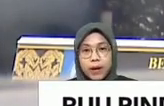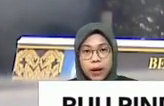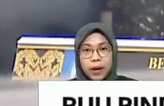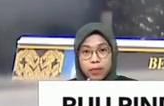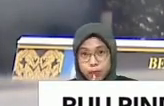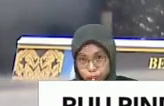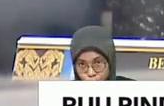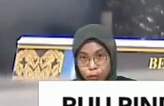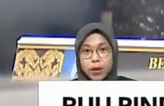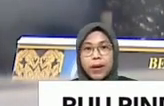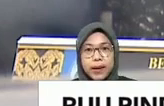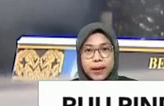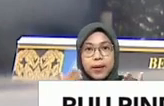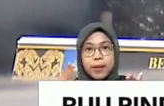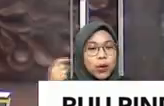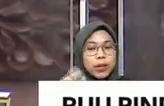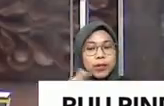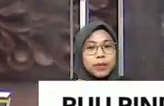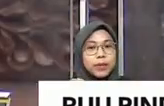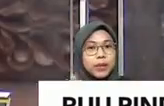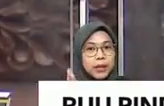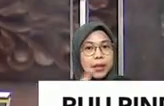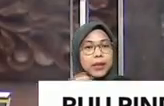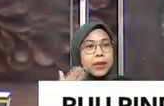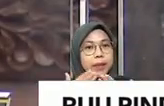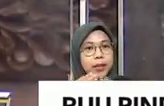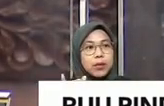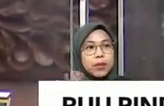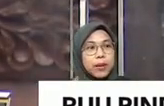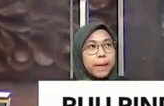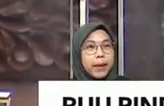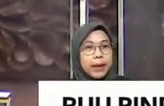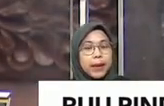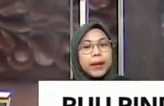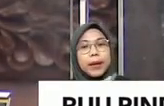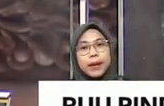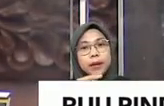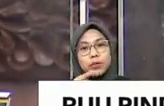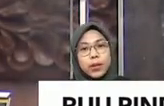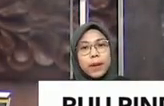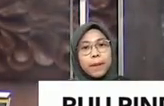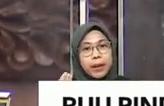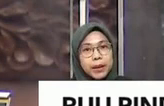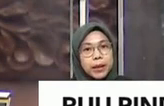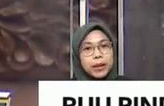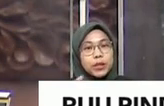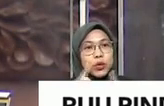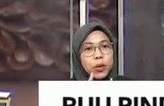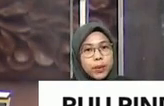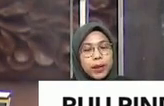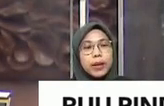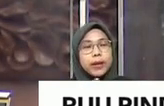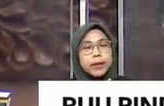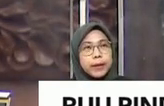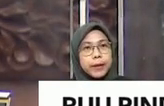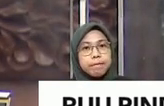transformasi dan kestabilan politik bersama pakai tak Harapan pada 13 September 2002 puluh satu karena pada dua